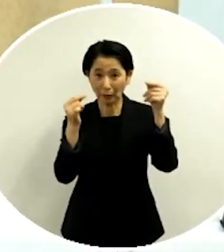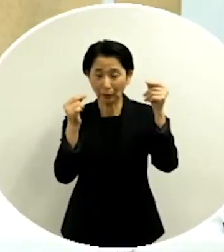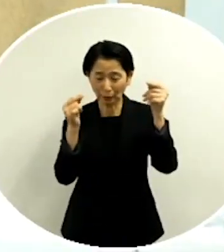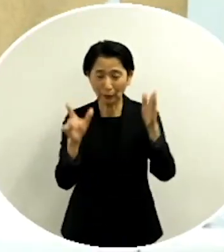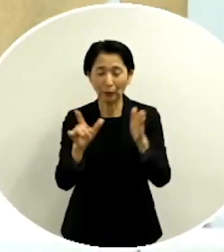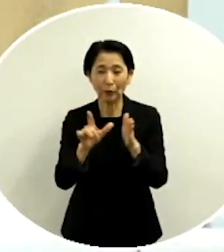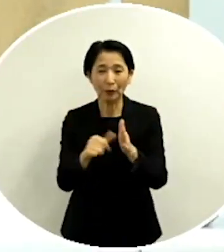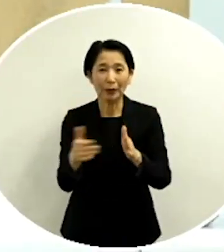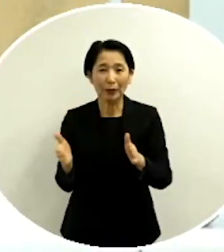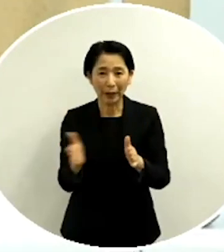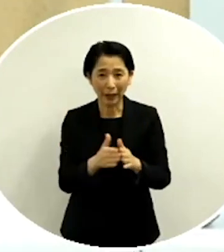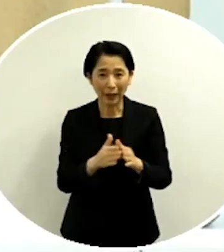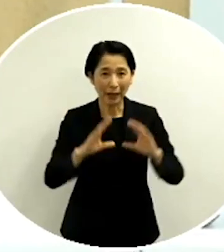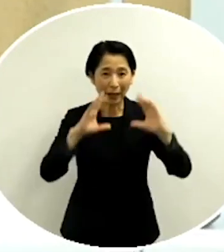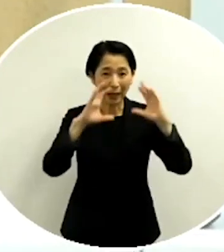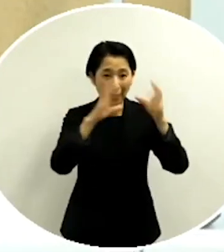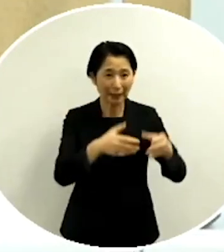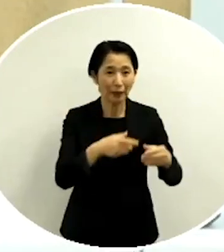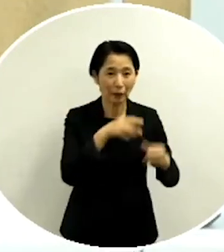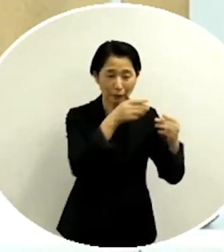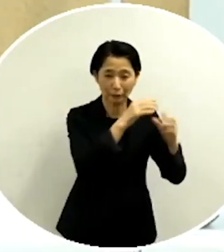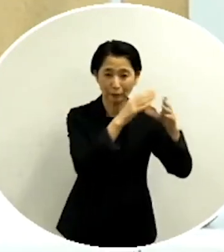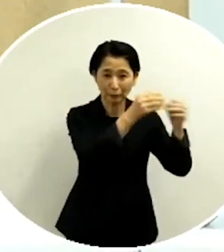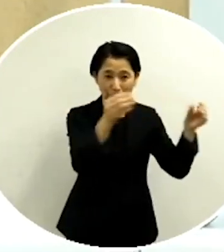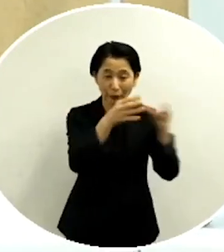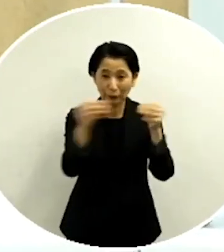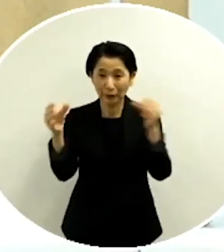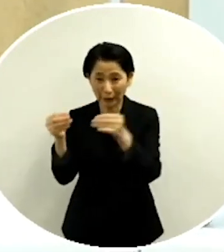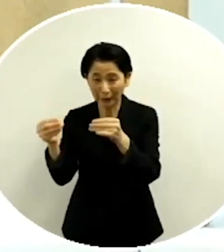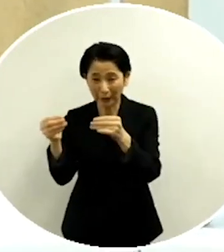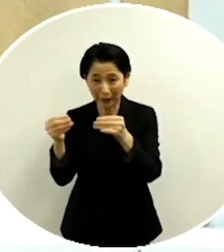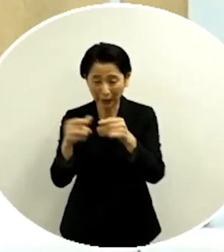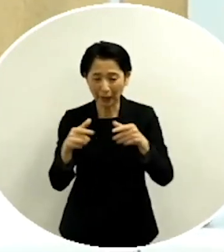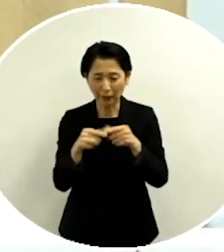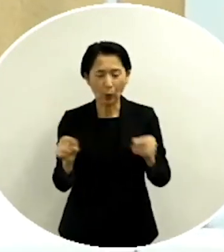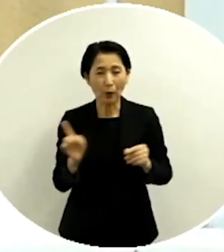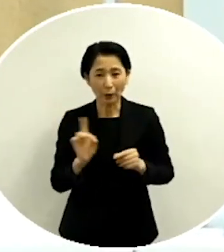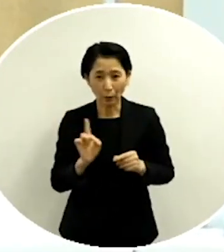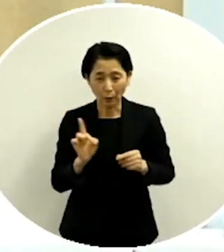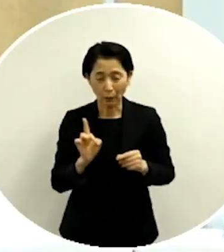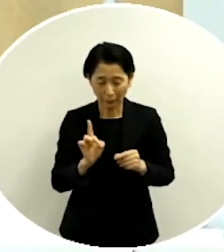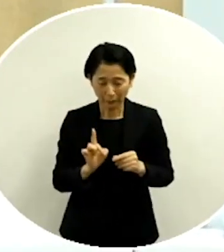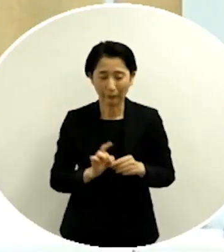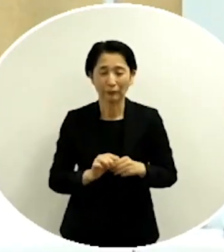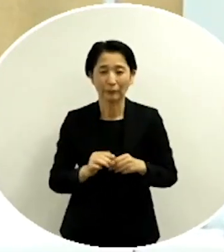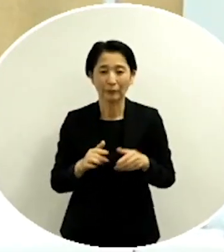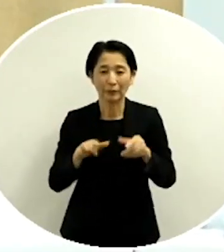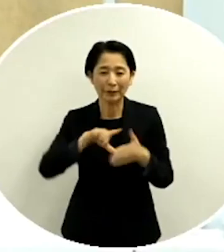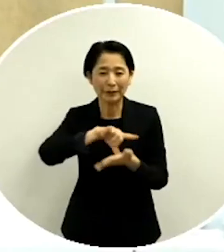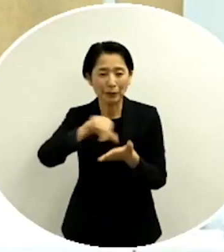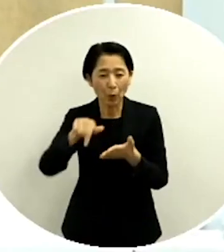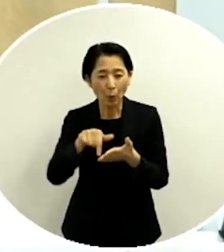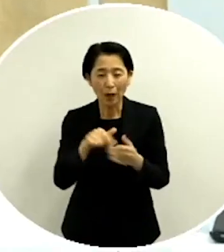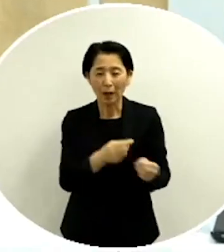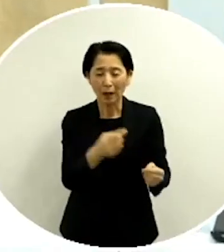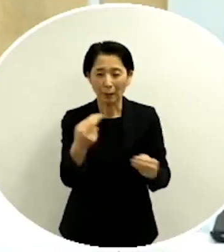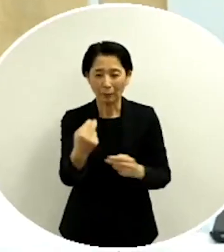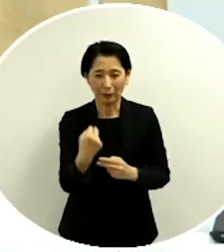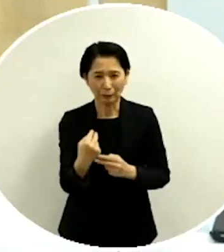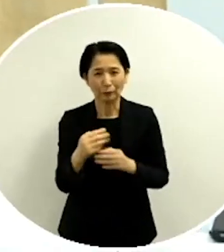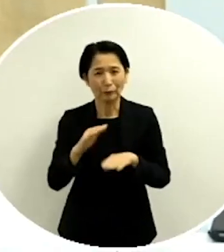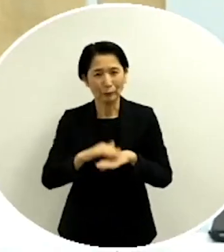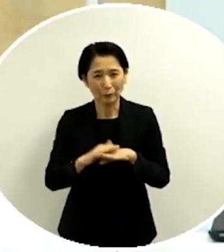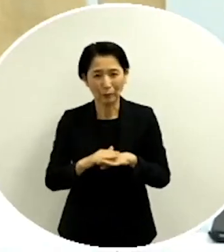から日本あるいは地方の生活を見る比較的相対的に見るということも行ってきまし